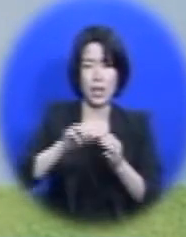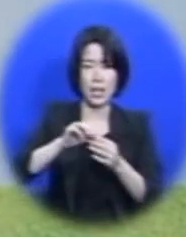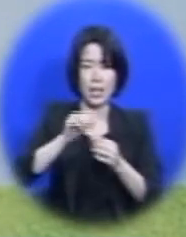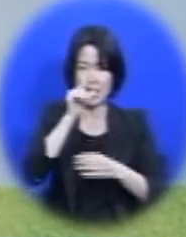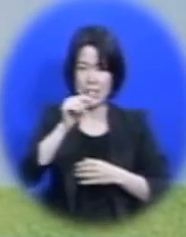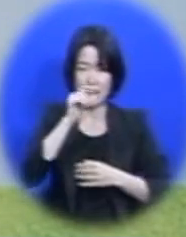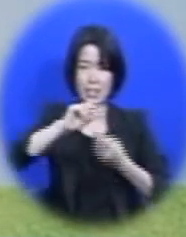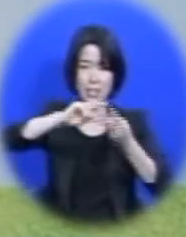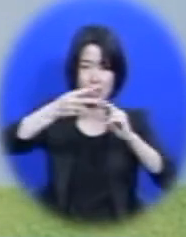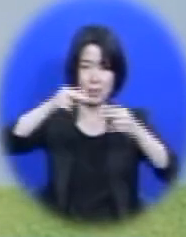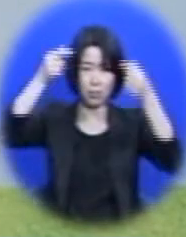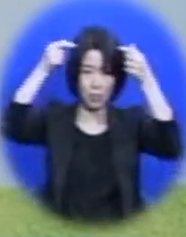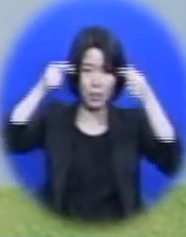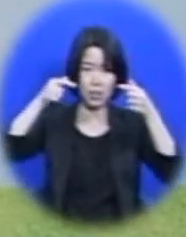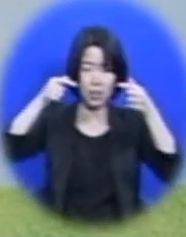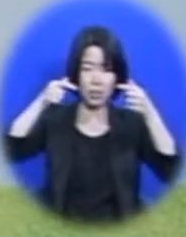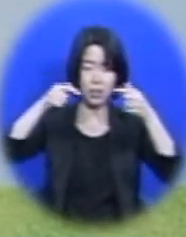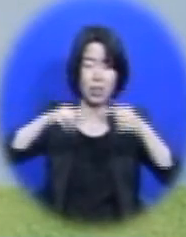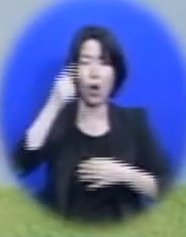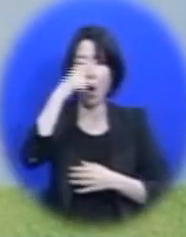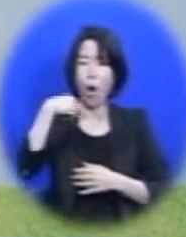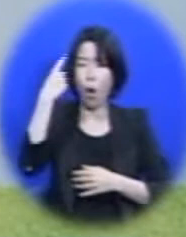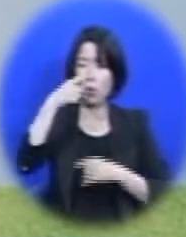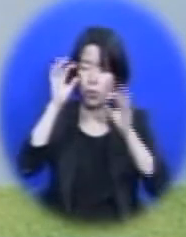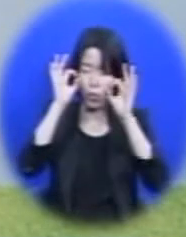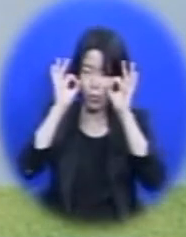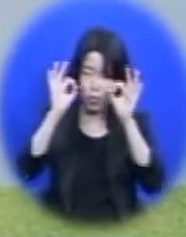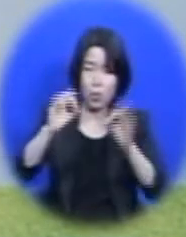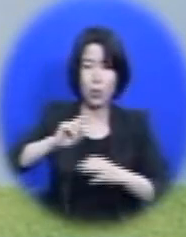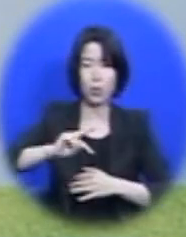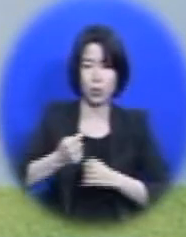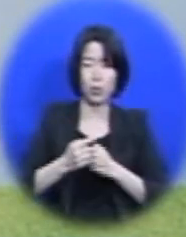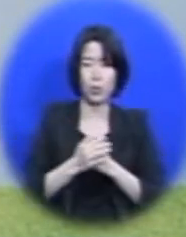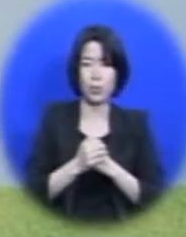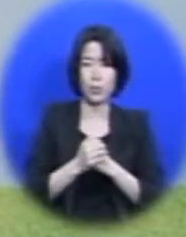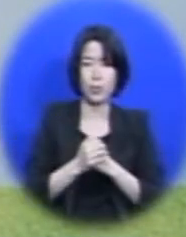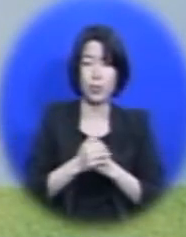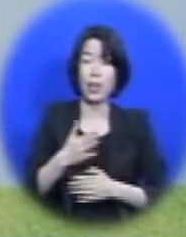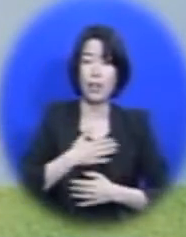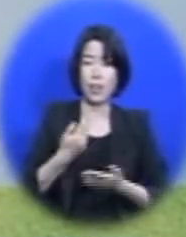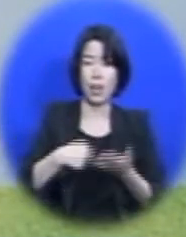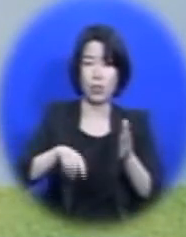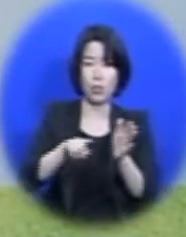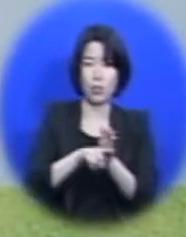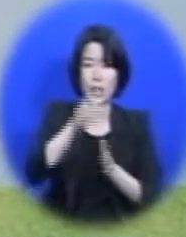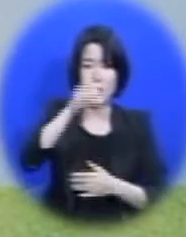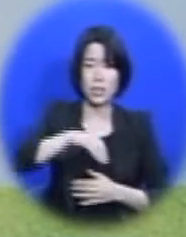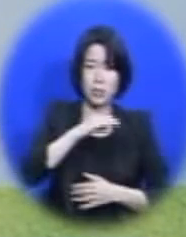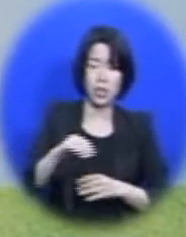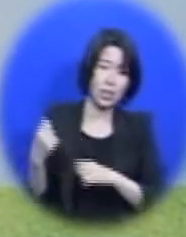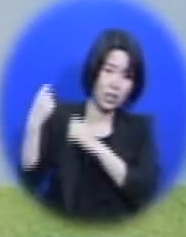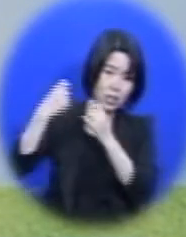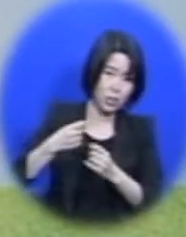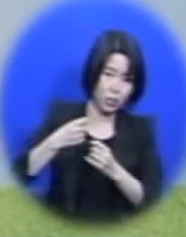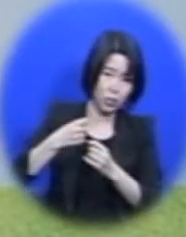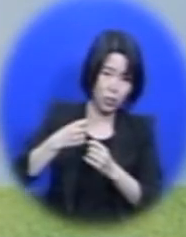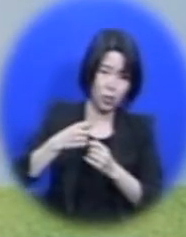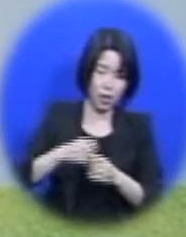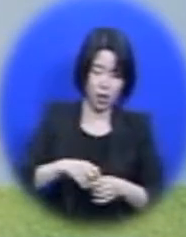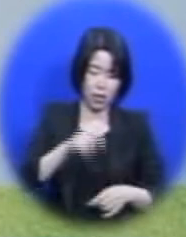쓰신 예수님의 그 가시 면류관 쓴 얼굴을 보고도 나를 위해 십자가 지고 골고다 산에